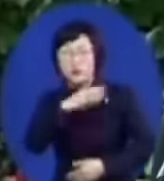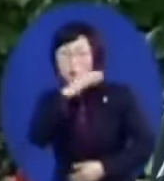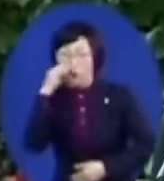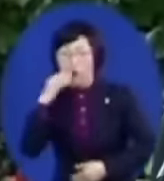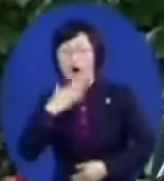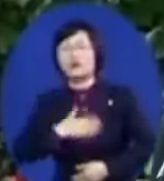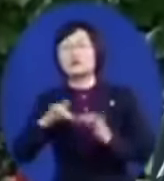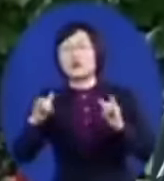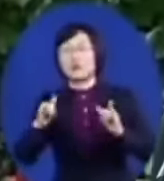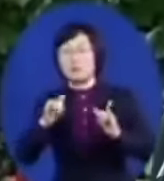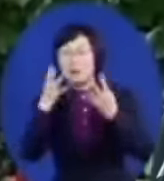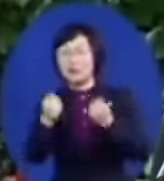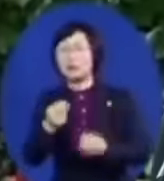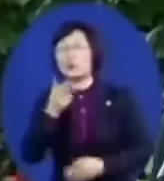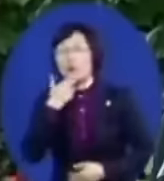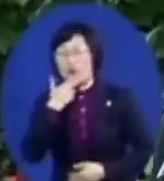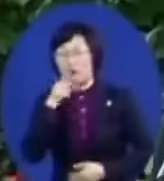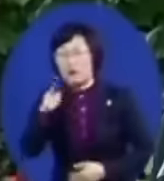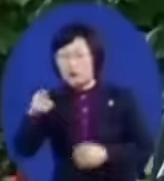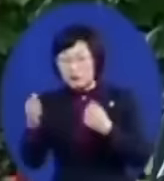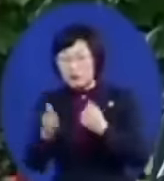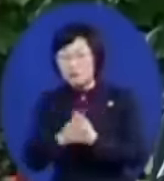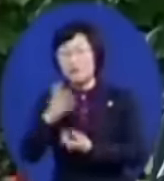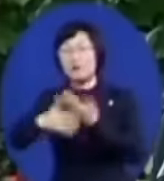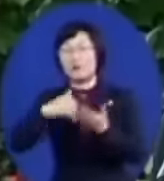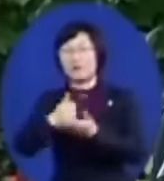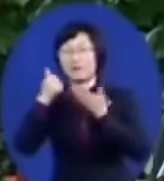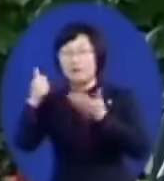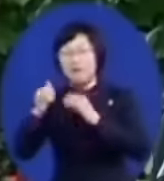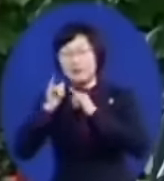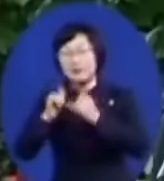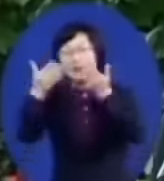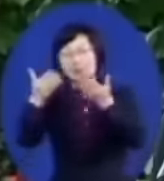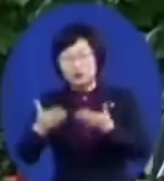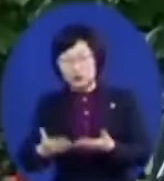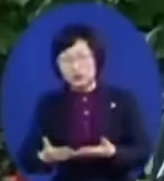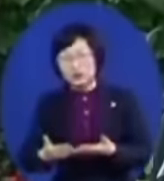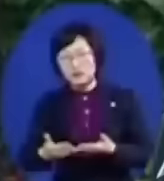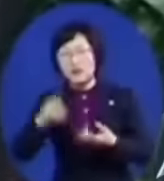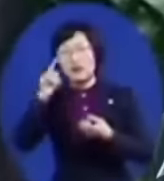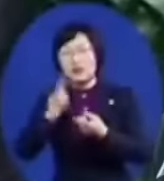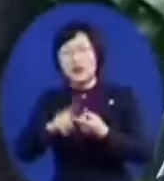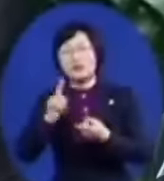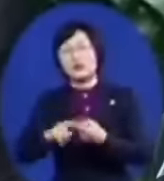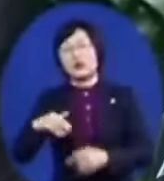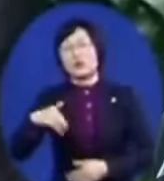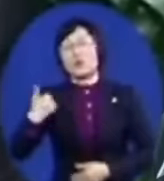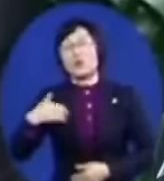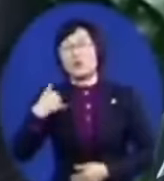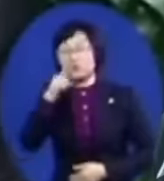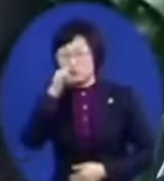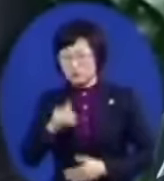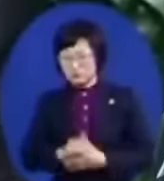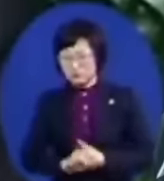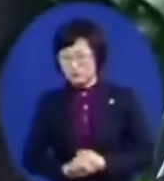않습니다. 그래서 하나님께서 상 주시는 이신이라는 것을 모르고 있습니다.